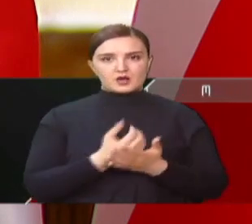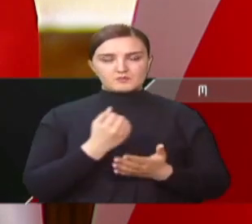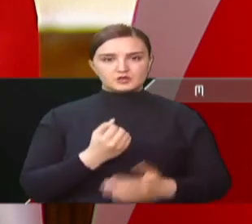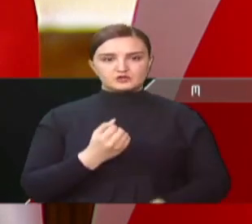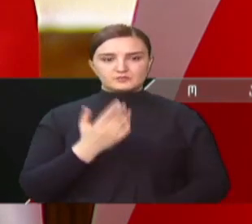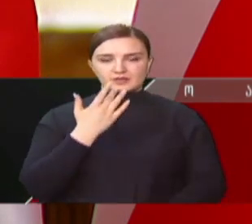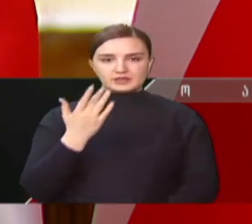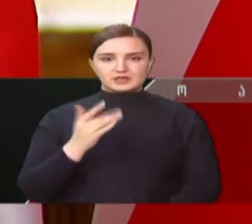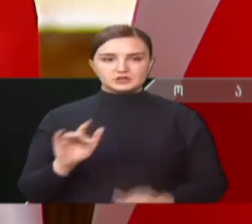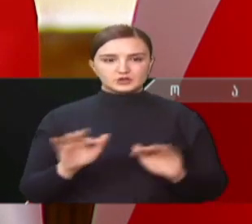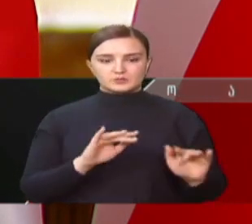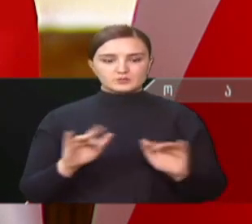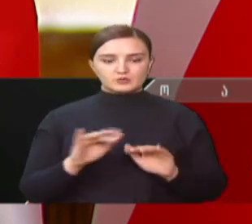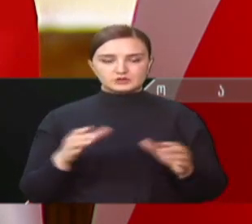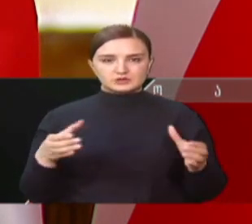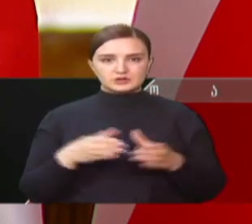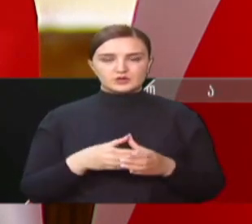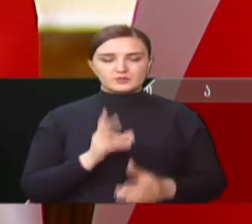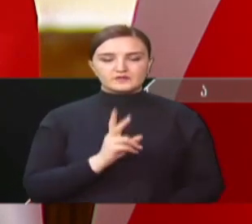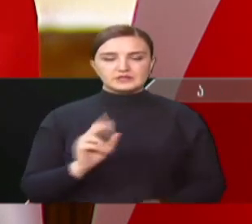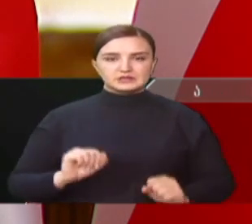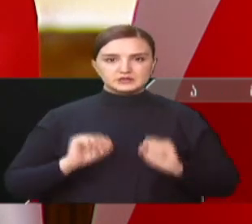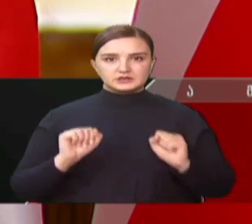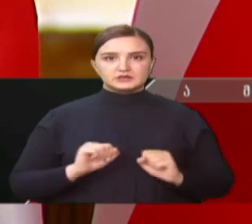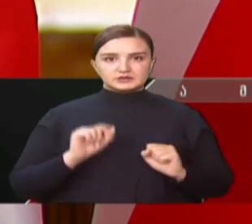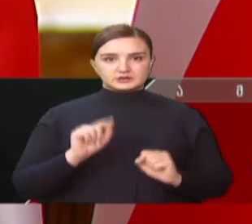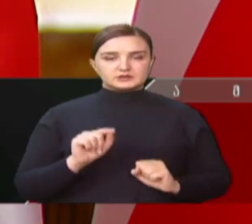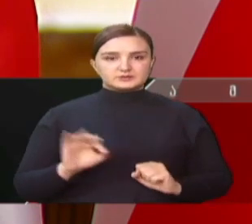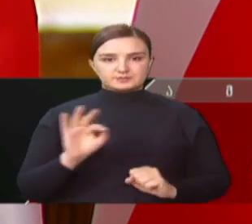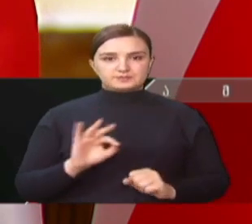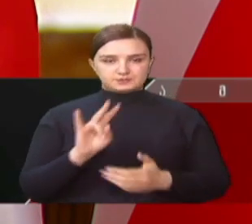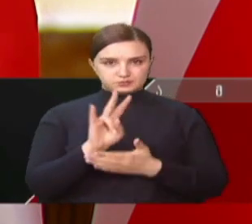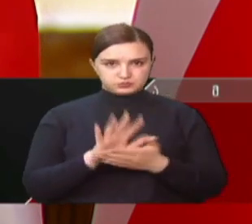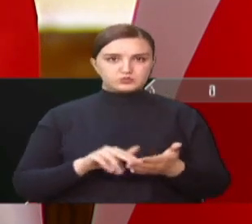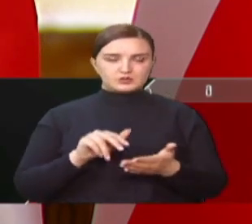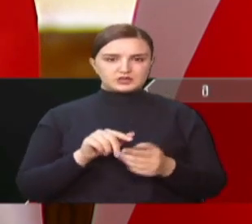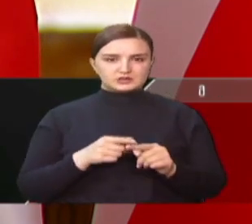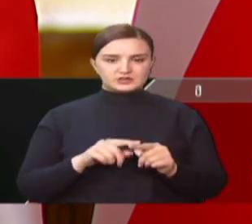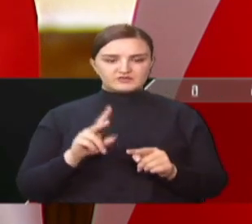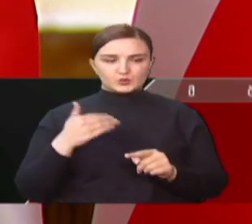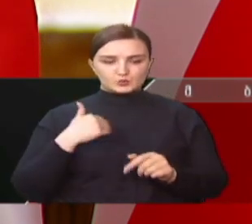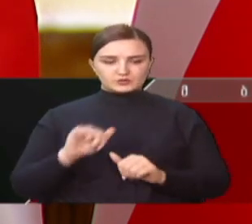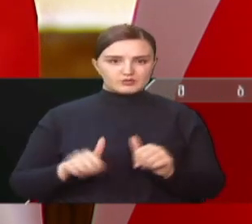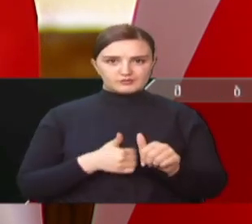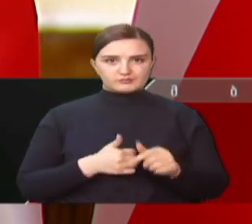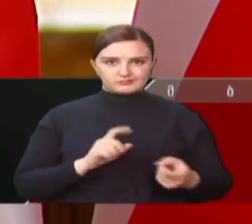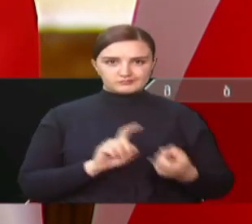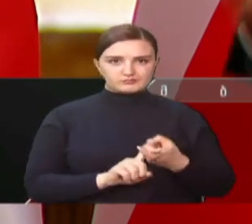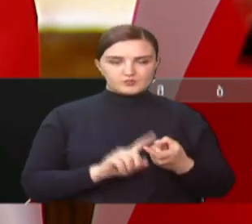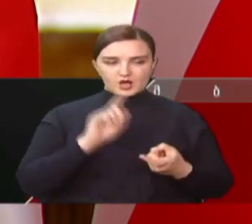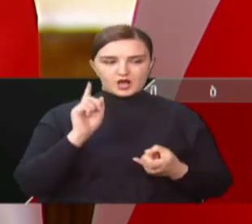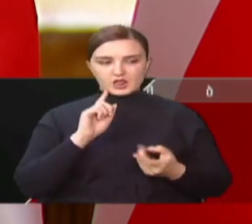ტრიბუნებთან ნაცნობრობის მთელი კლასტერი, ვინ ცდილობს ამ მუხტს უკაცრავად ჯარგონისთან მოაჯდეს და ახალგაზრდების